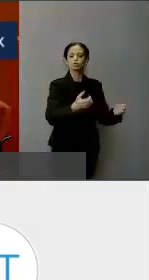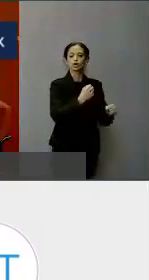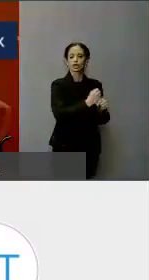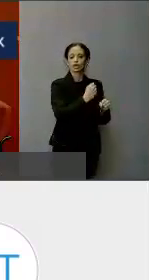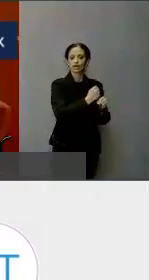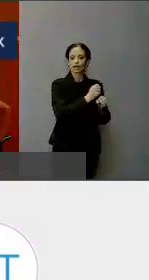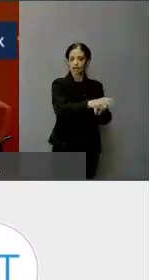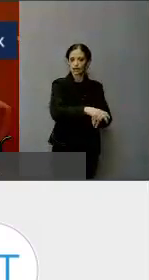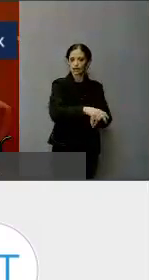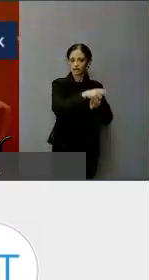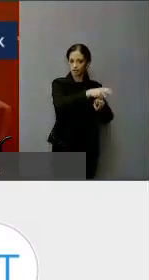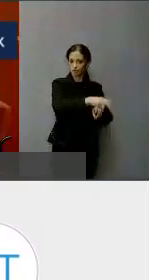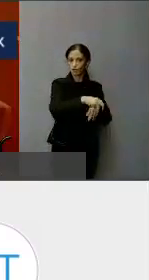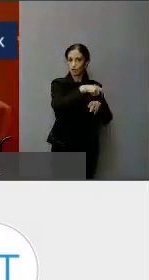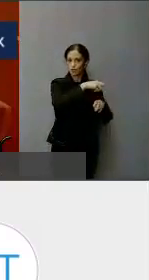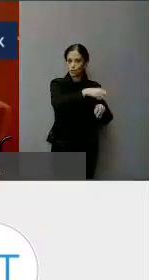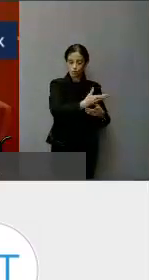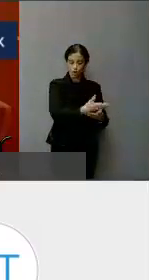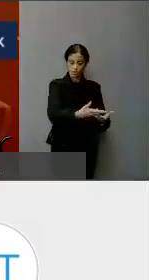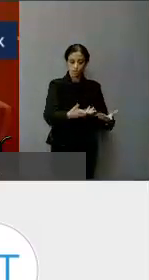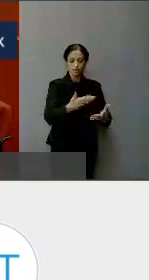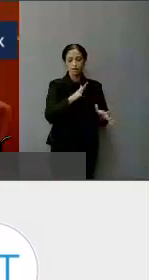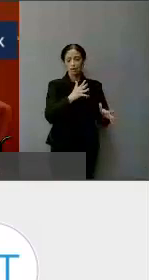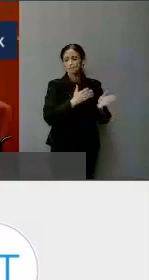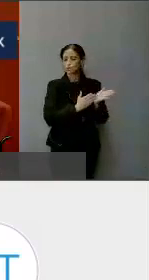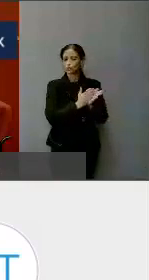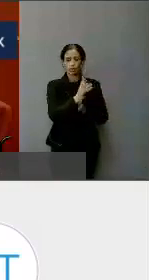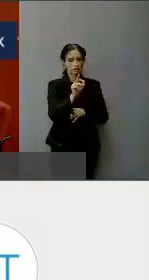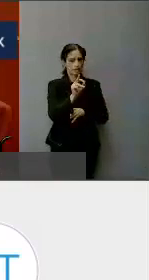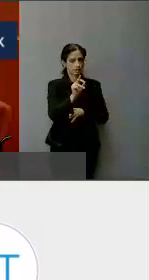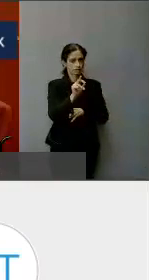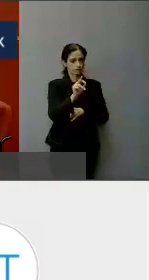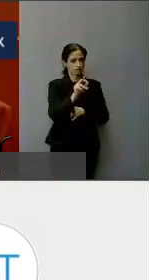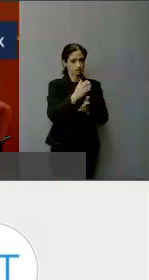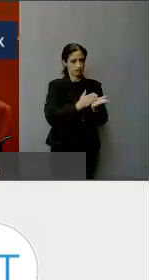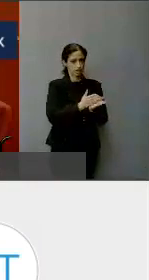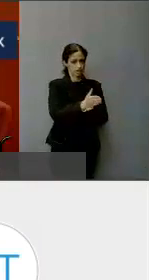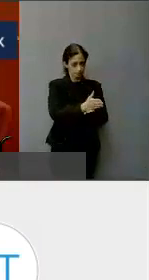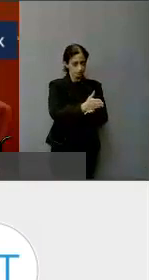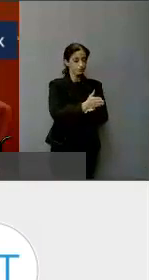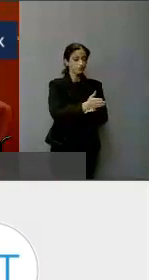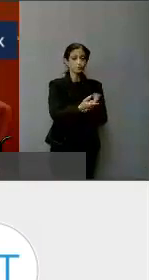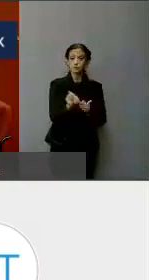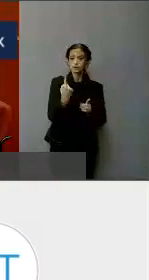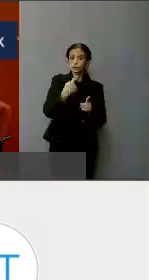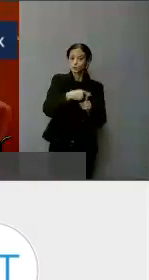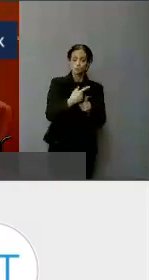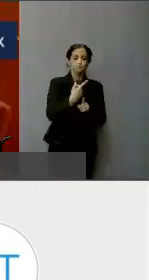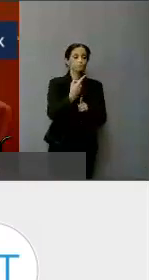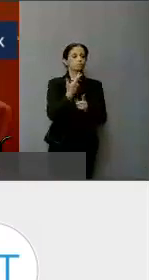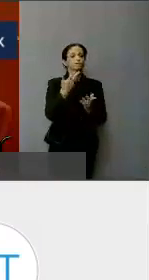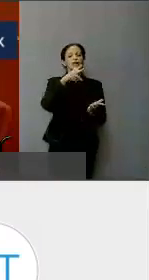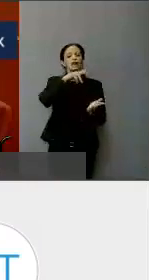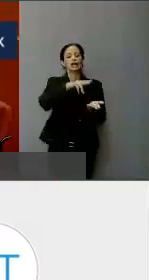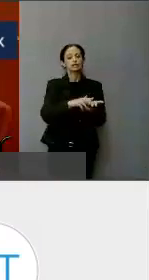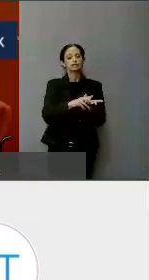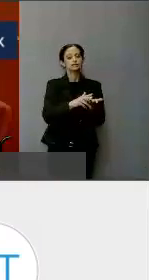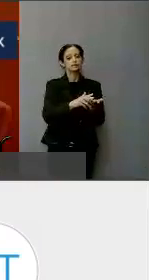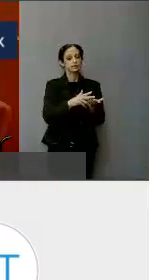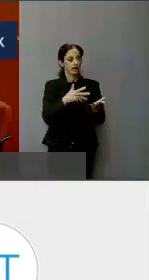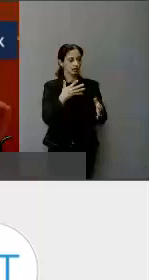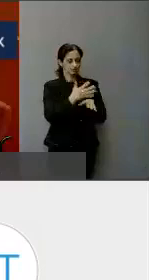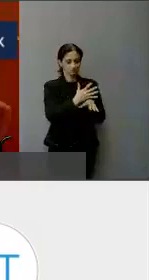almeno trentennale inoltre a garanzia della qualità degli interventi in essere